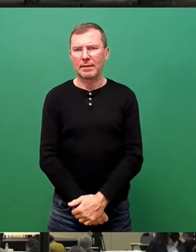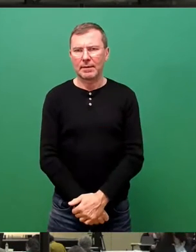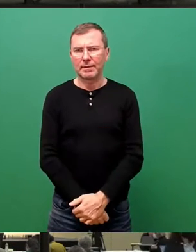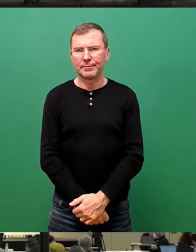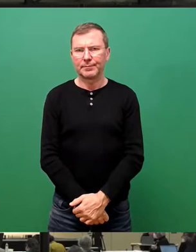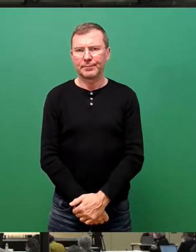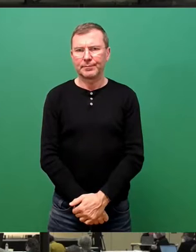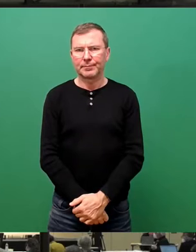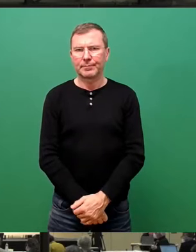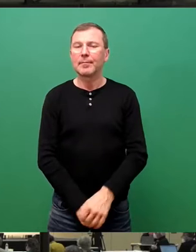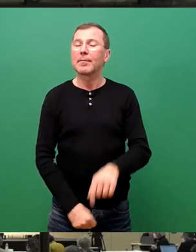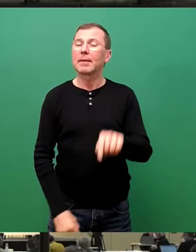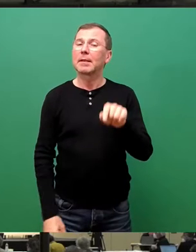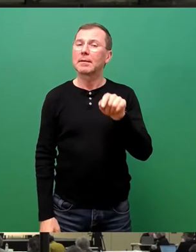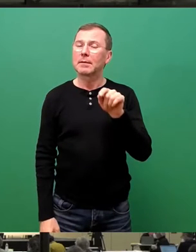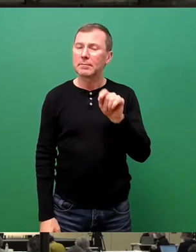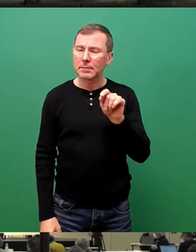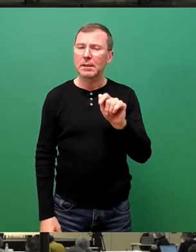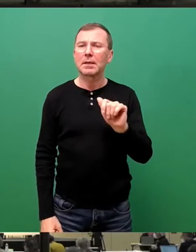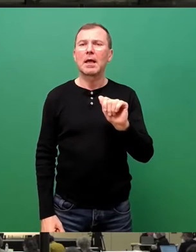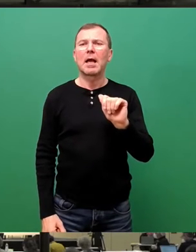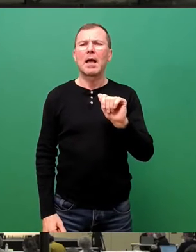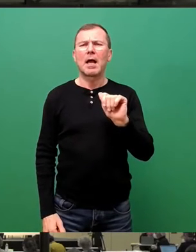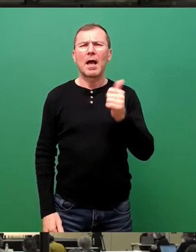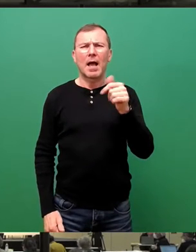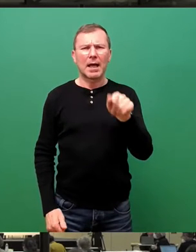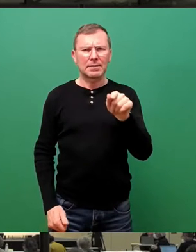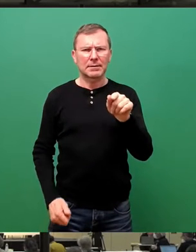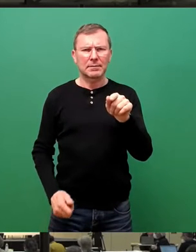die auch die ersten werden, die in der